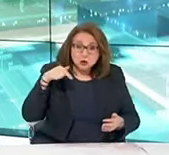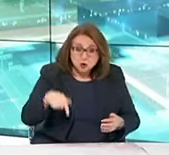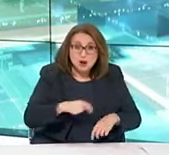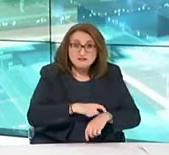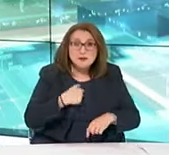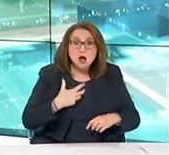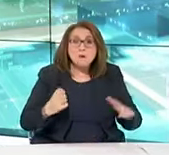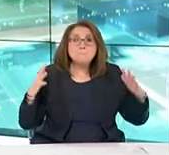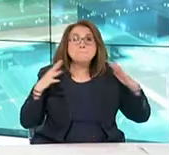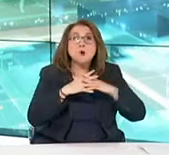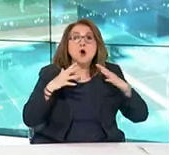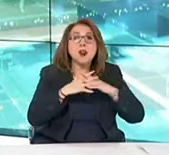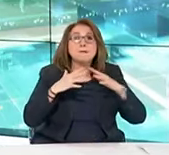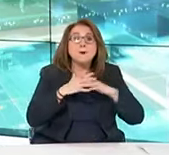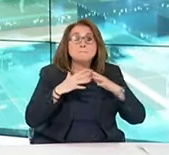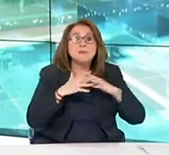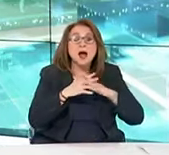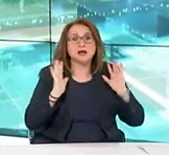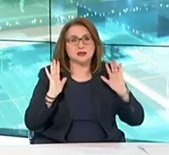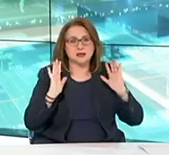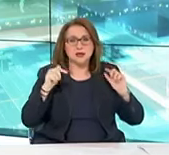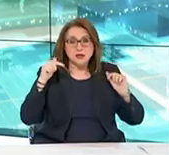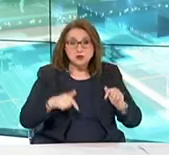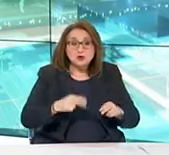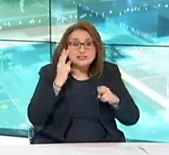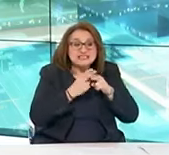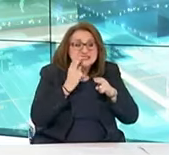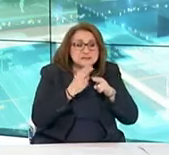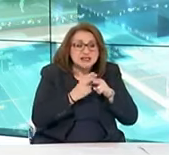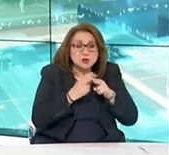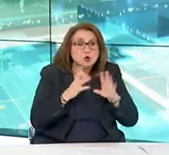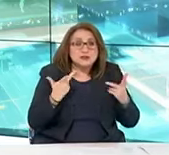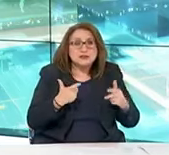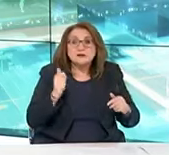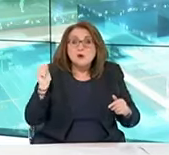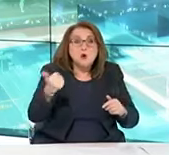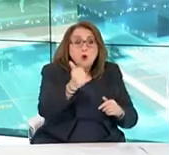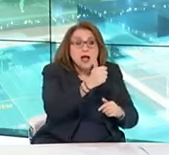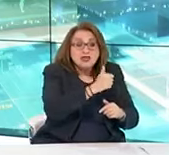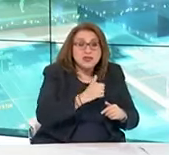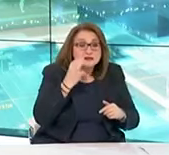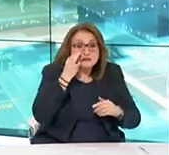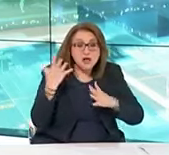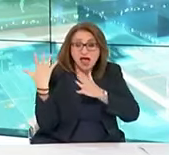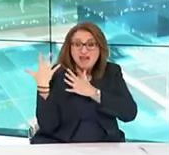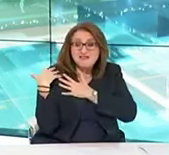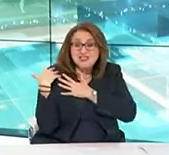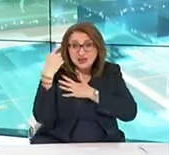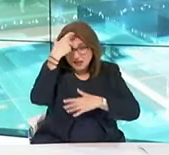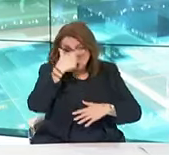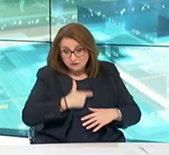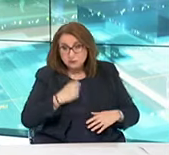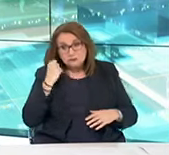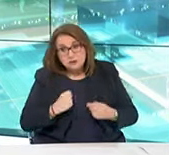από το κατά πόσο θα δείξουμε ατομική ευθύνη και συλλογική συνείδηση. Έχουμε την